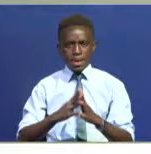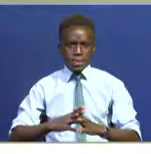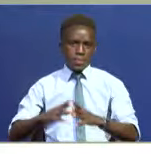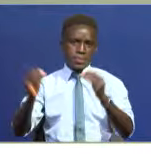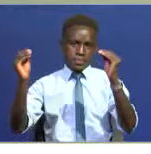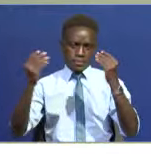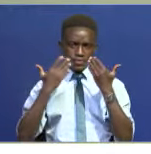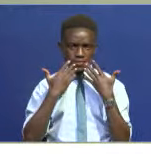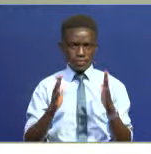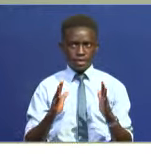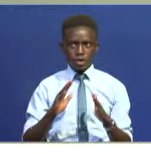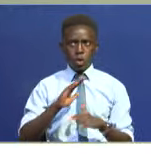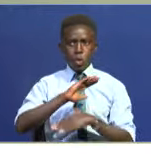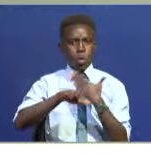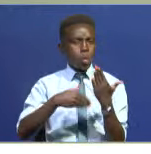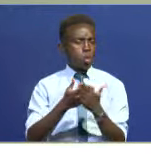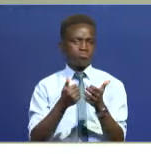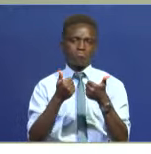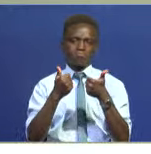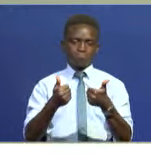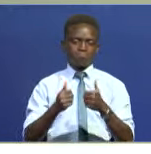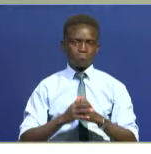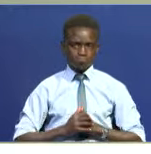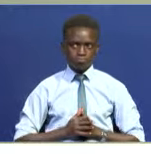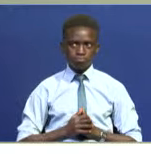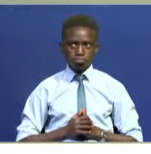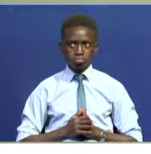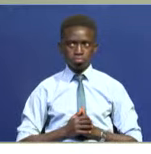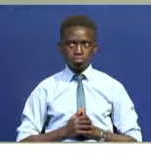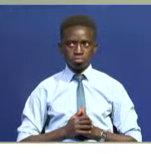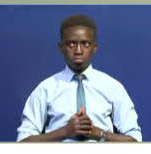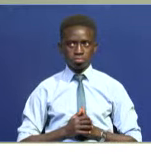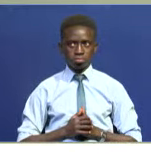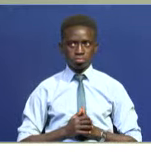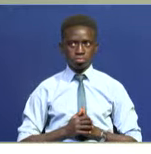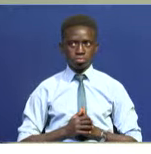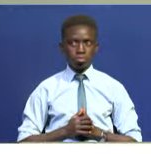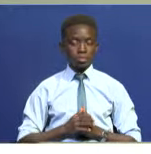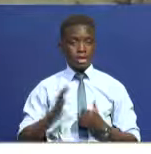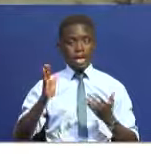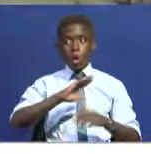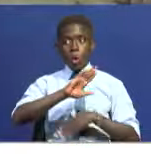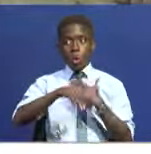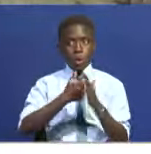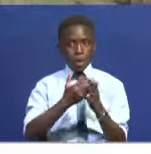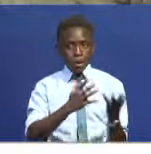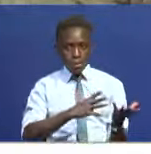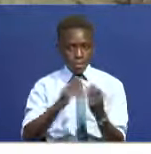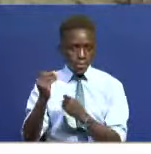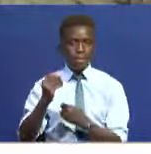and they were all stable. They were all discharged in a stable condition.